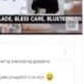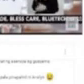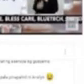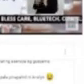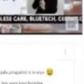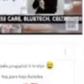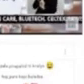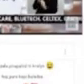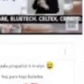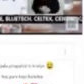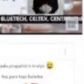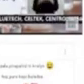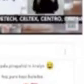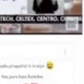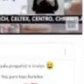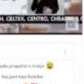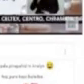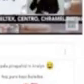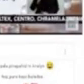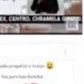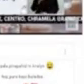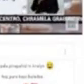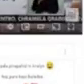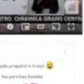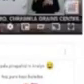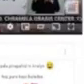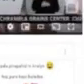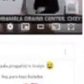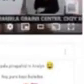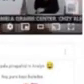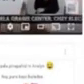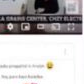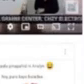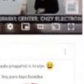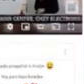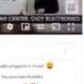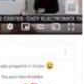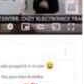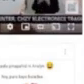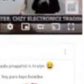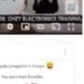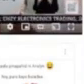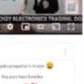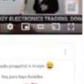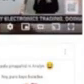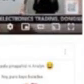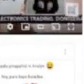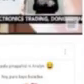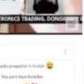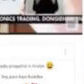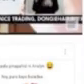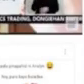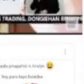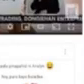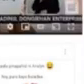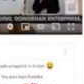Corrections, itinuturing daw itong missing hanggang hindi pa malinaw kung ano ang sinapit ito. Hinahanap din daw ito sa ilang lugar gaya ng tirahan ng